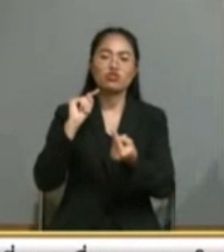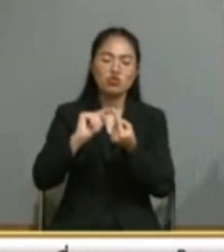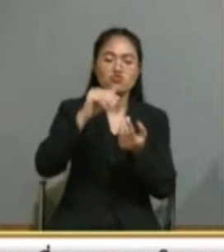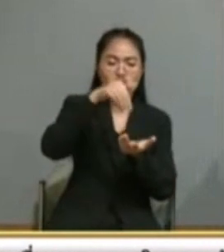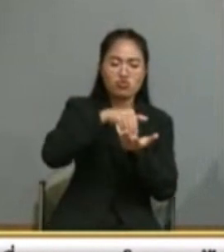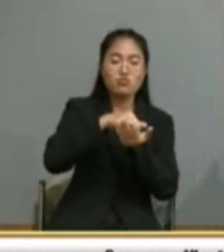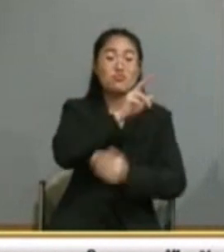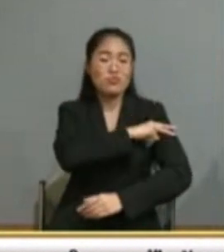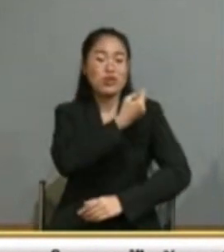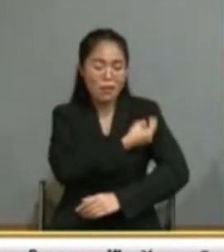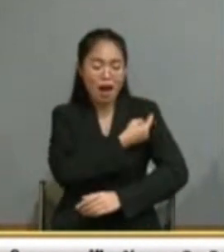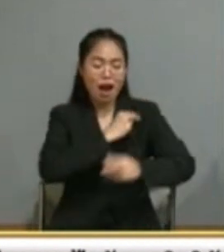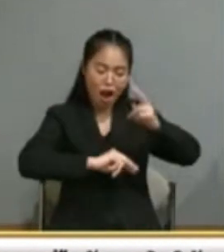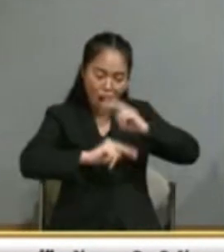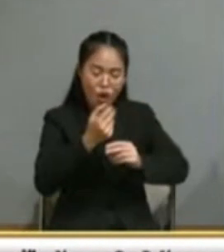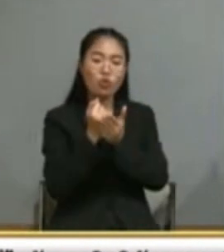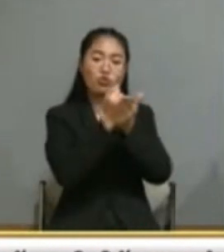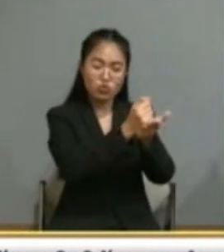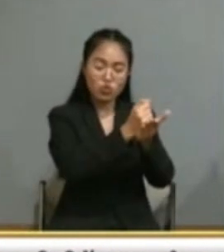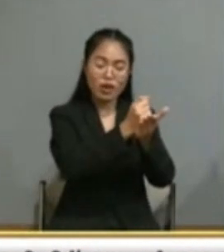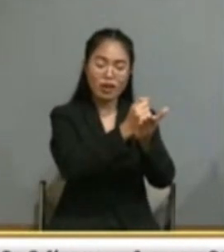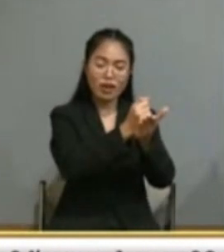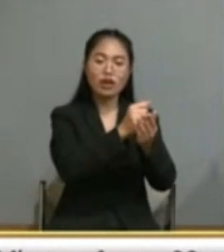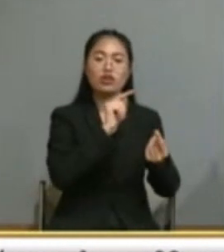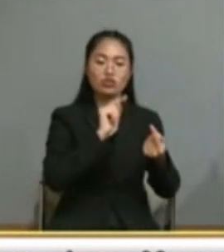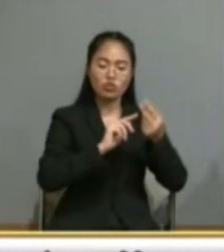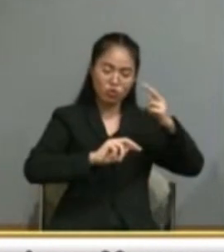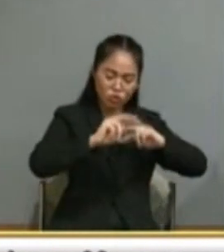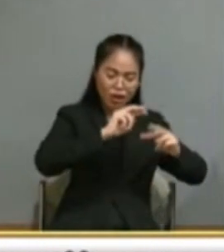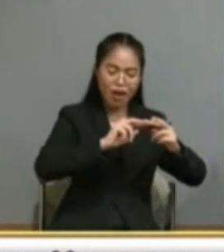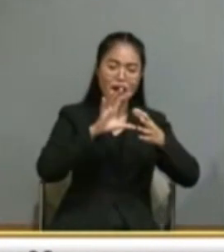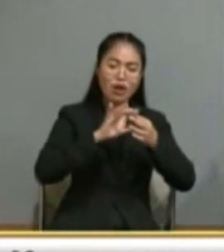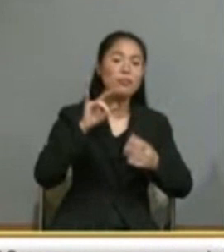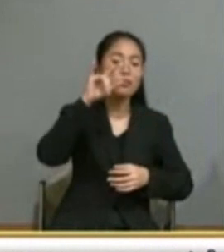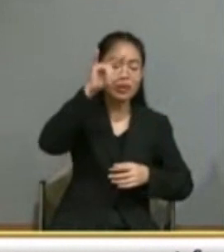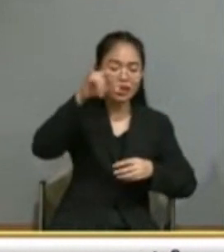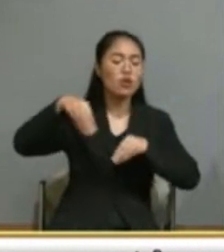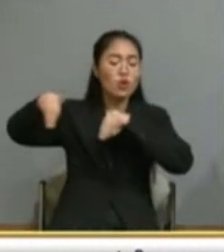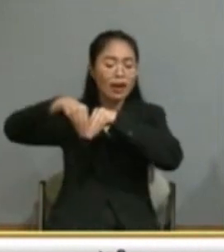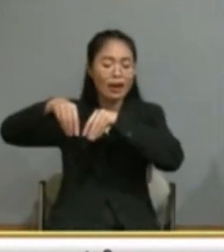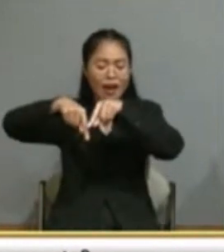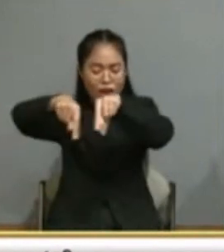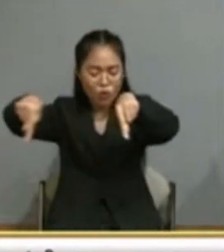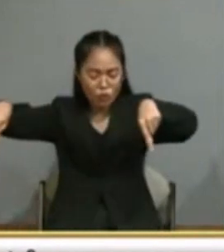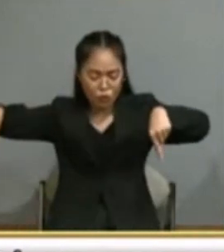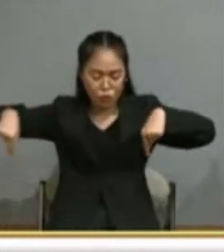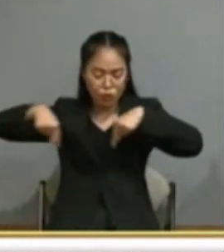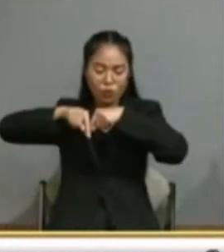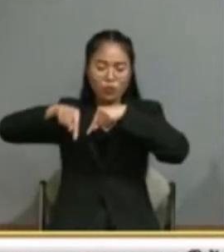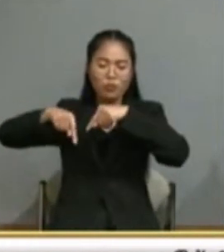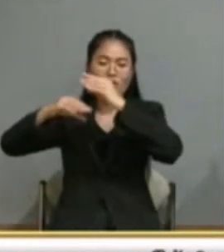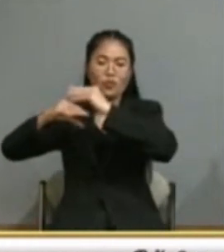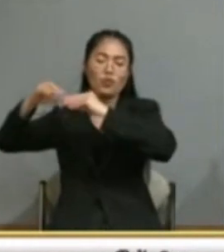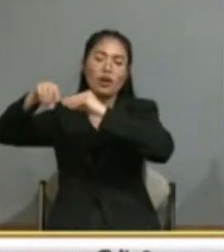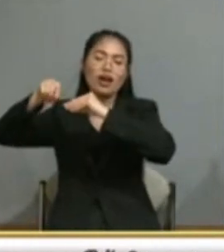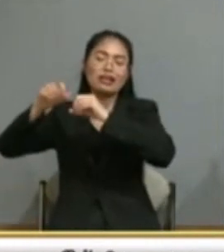กู้ภัยหอมงคับการบินค่ท่ประทานส่วนนอกเขตทำการบินก็คแนไซสกจะปลอกอบไป